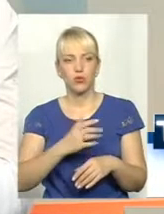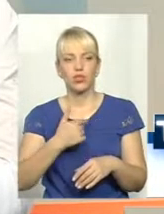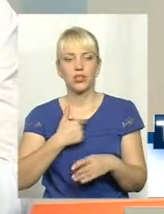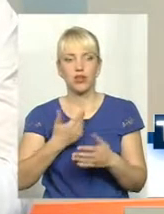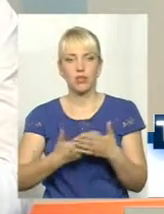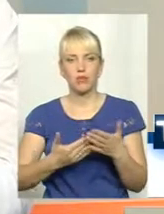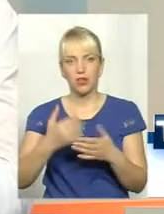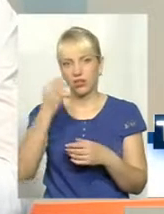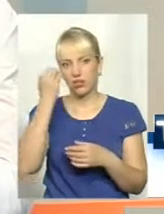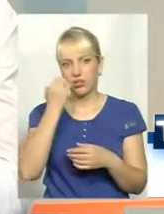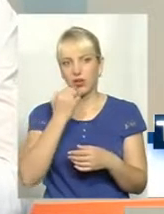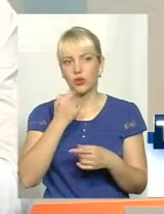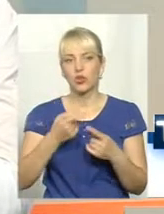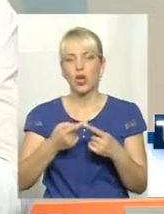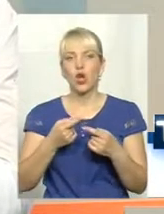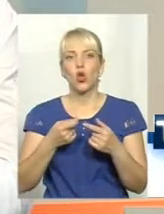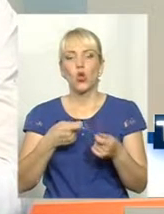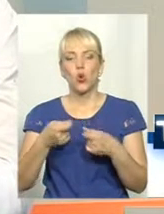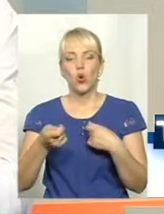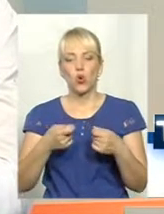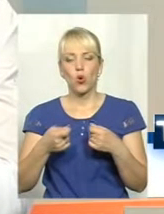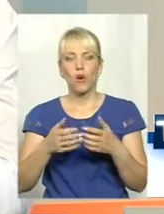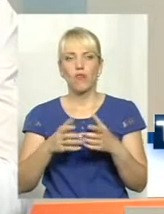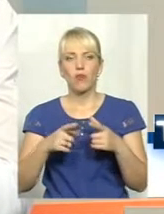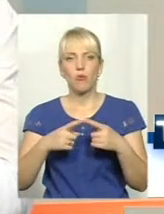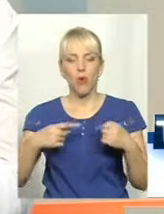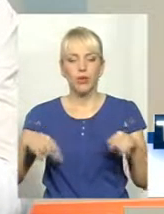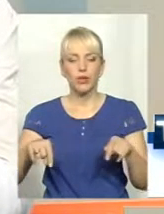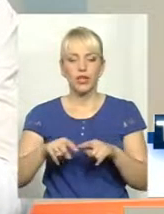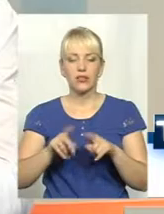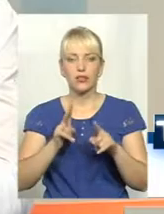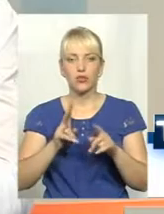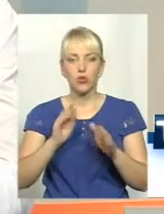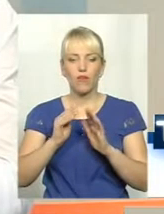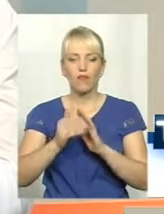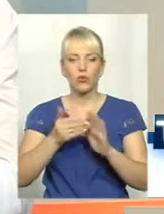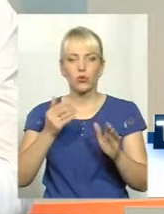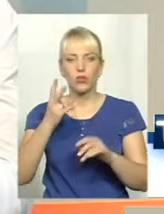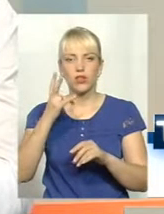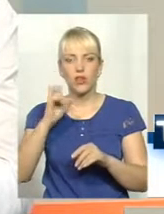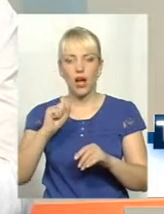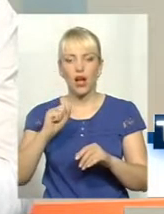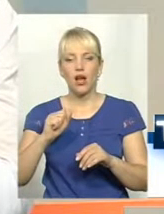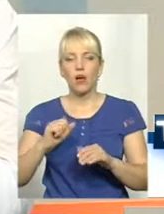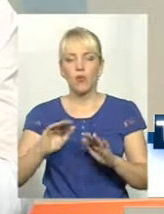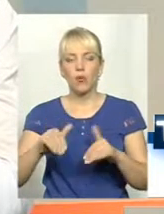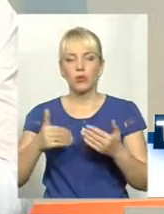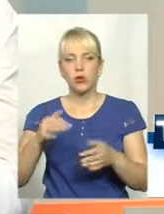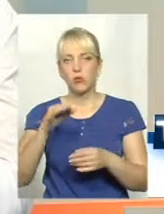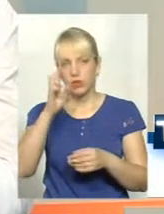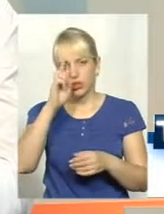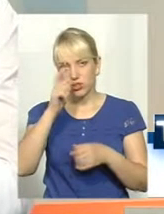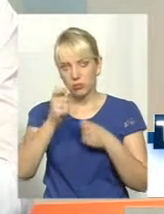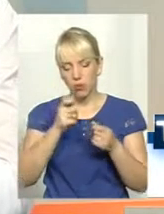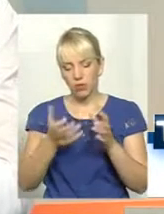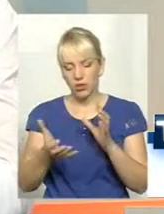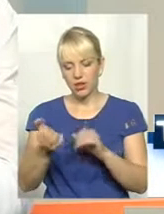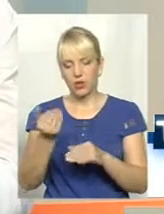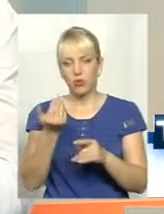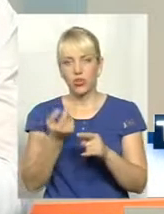вона мені подобається. І такі програми, як «Купуй Хмельницьке» або «Купуй товари Хмельниччини», вони повинні працювати, повинні